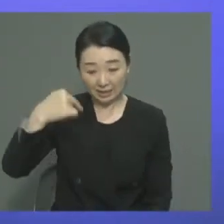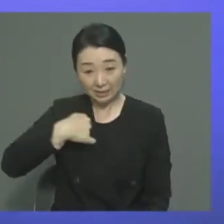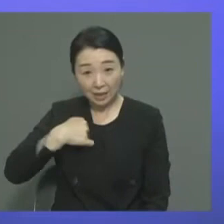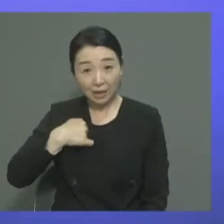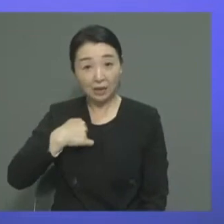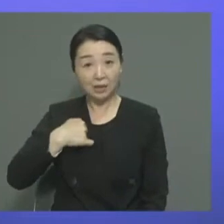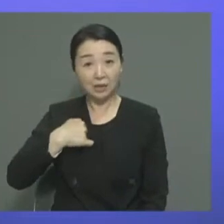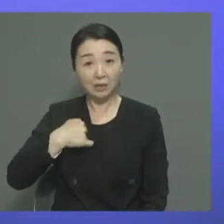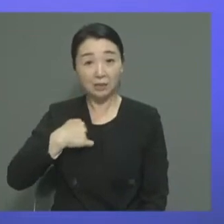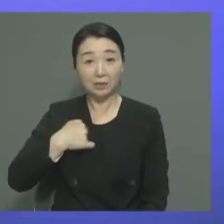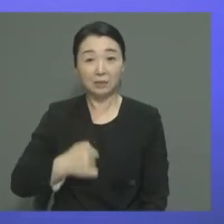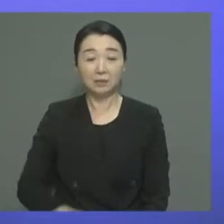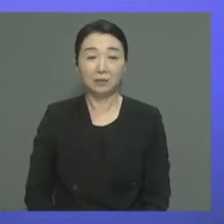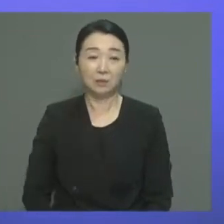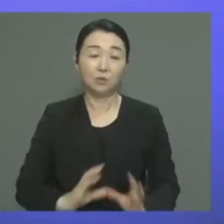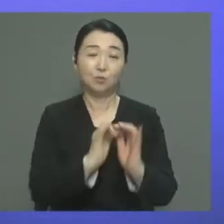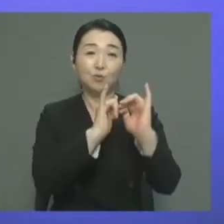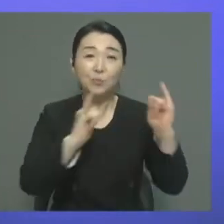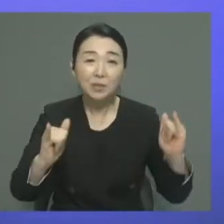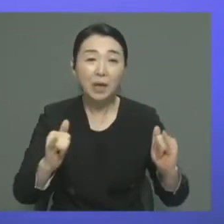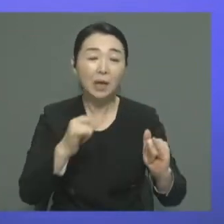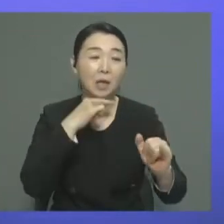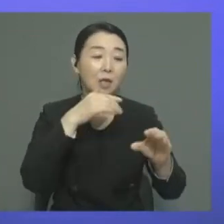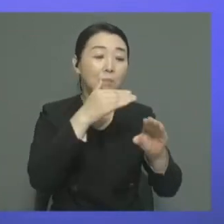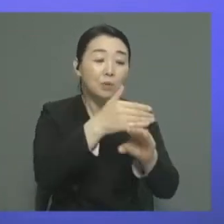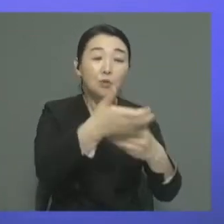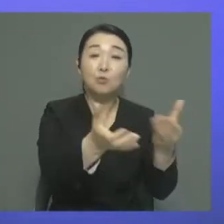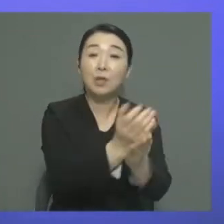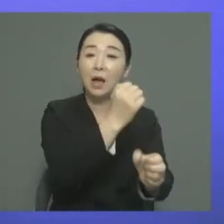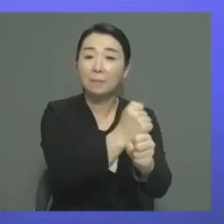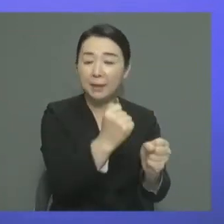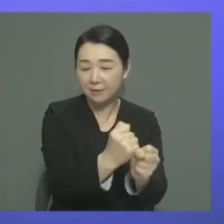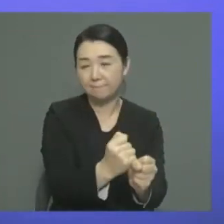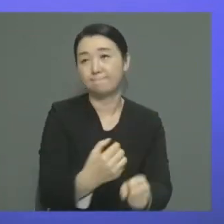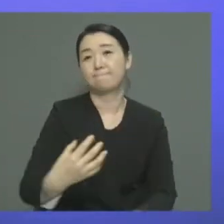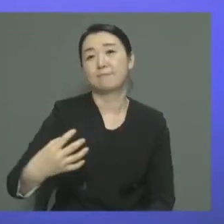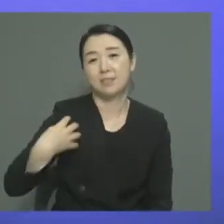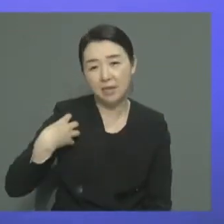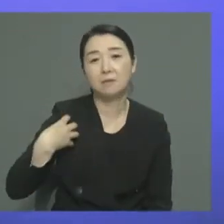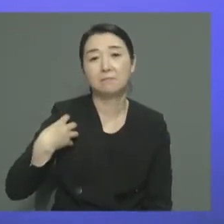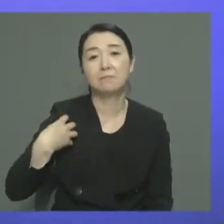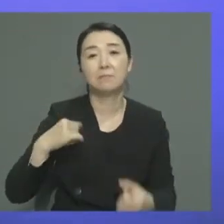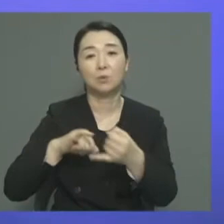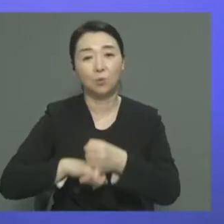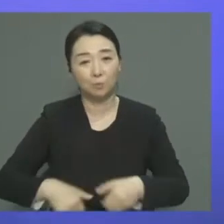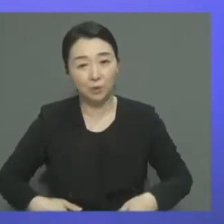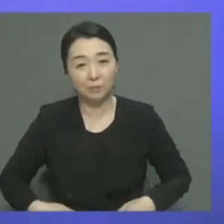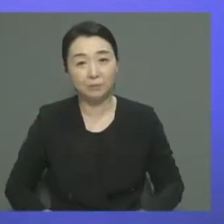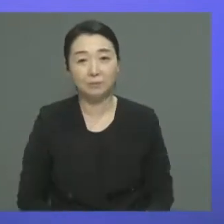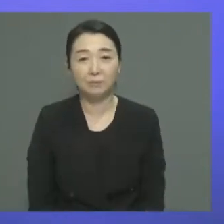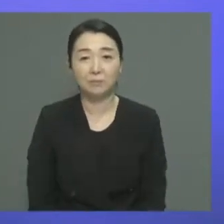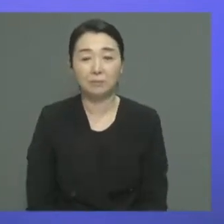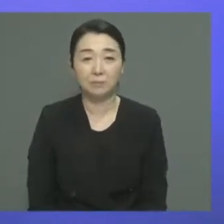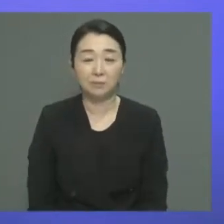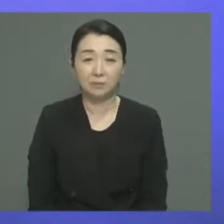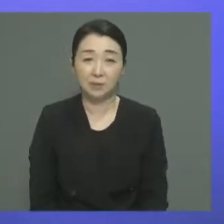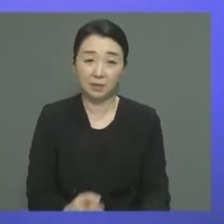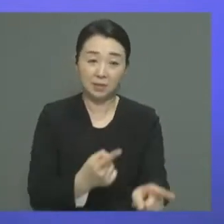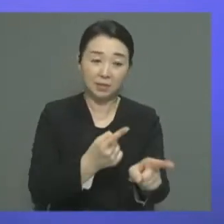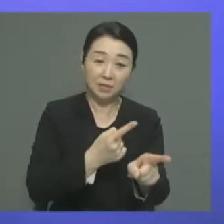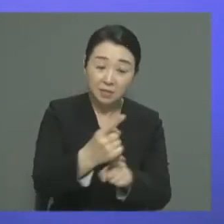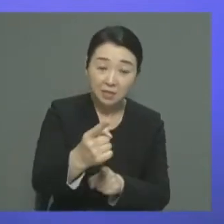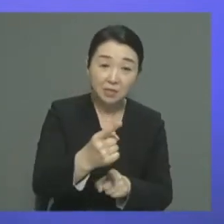명에게는 국민의 민주당을 만들 책임과 역할이 필요합니다 얘기는 민주당을